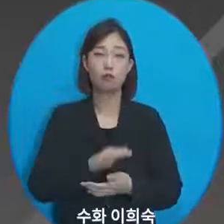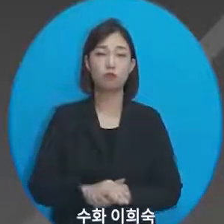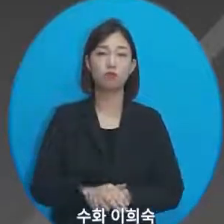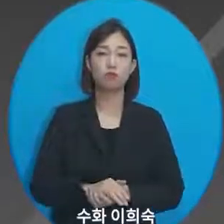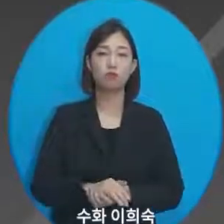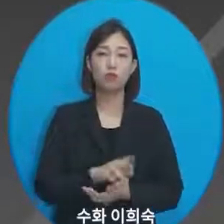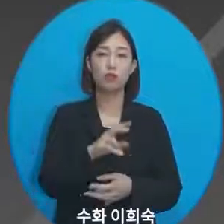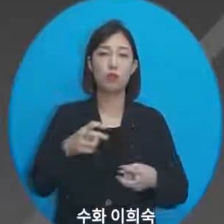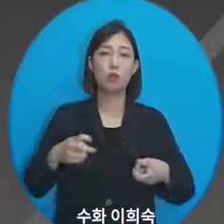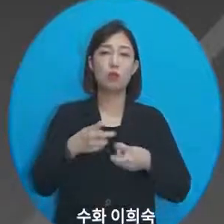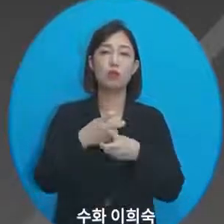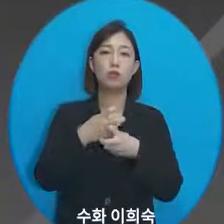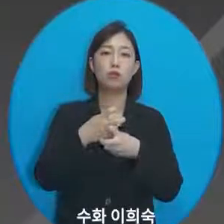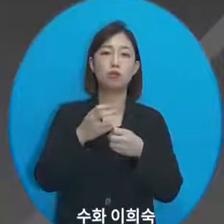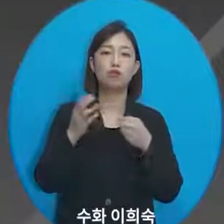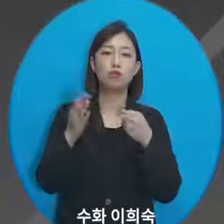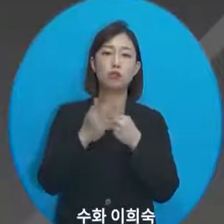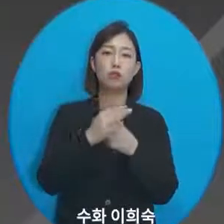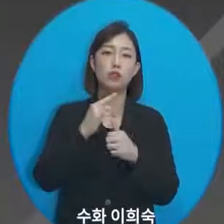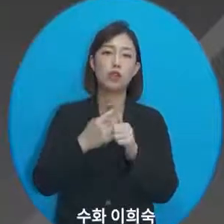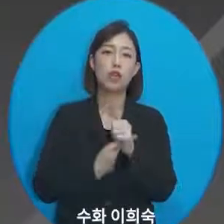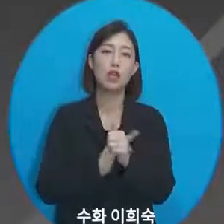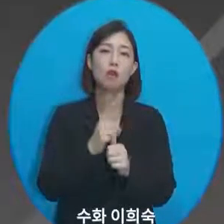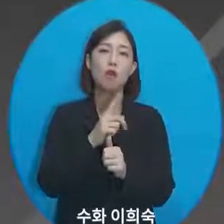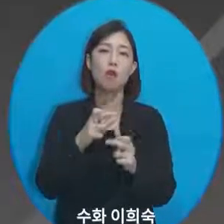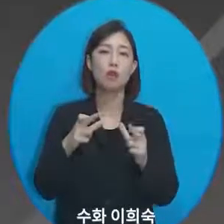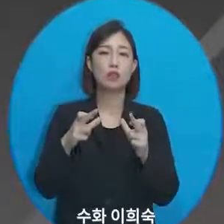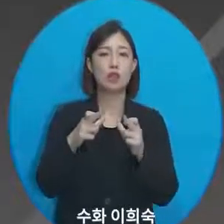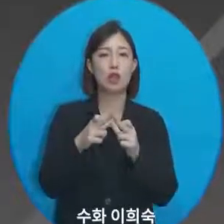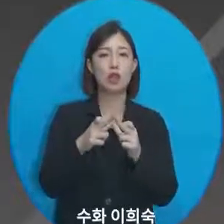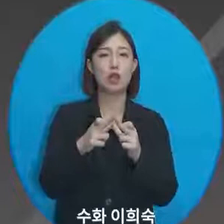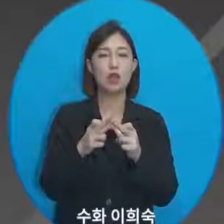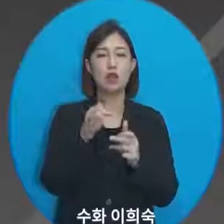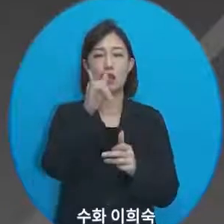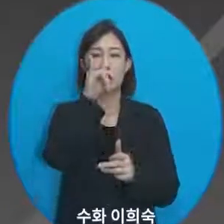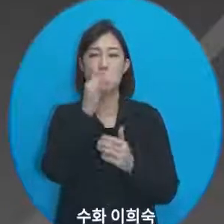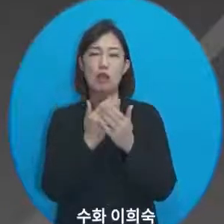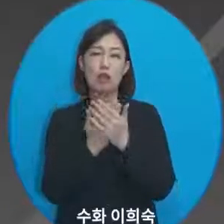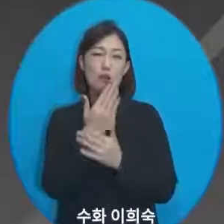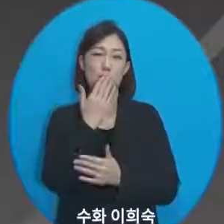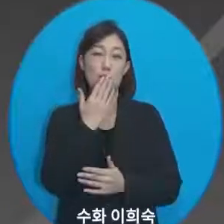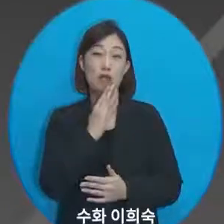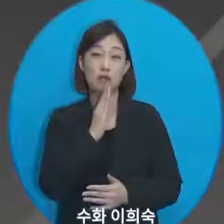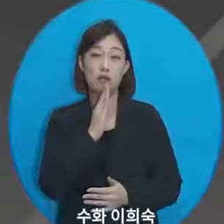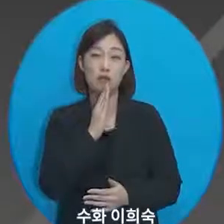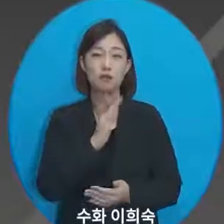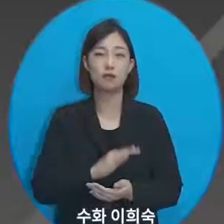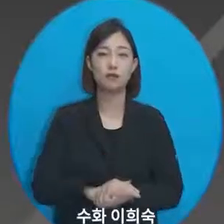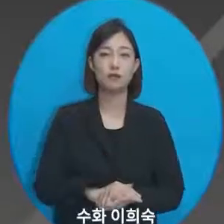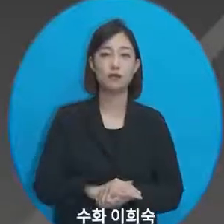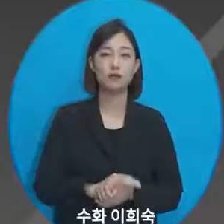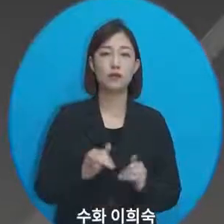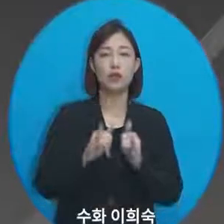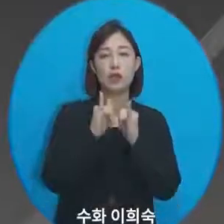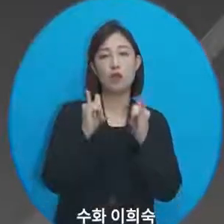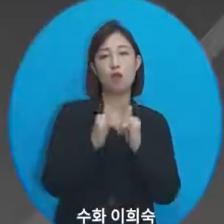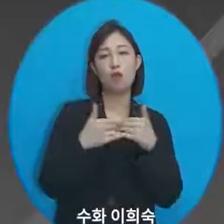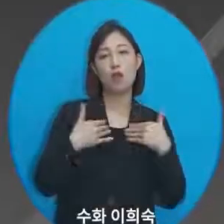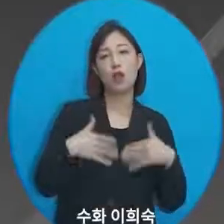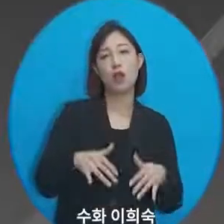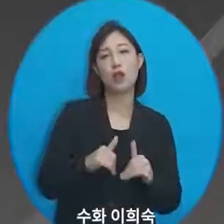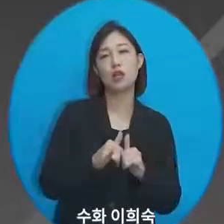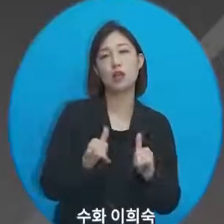삶에 큰 변화들을 맞이하게 되는데 바로 이제 이러한 소위 사회적 약자라고 할 수 있는